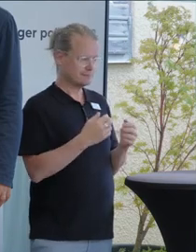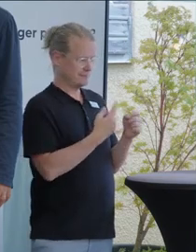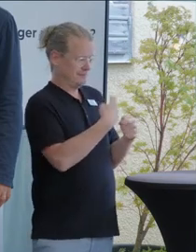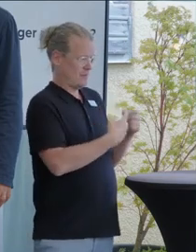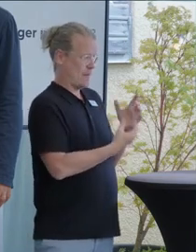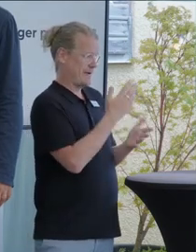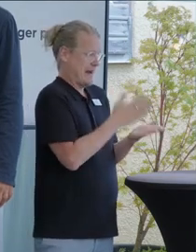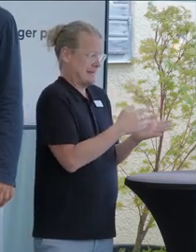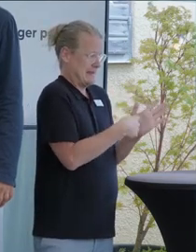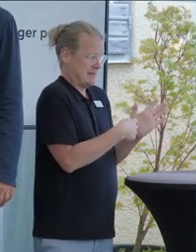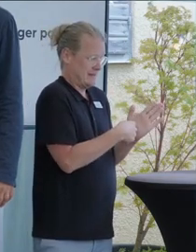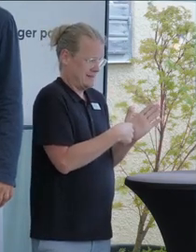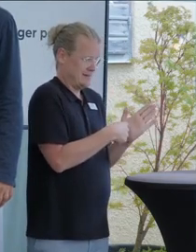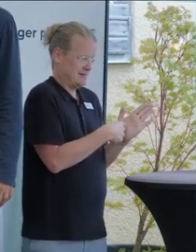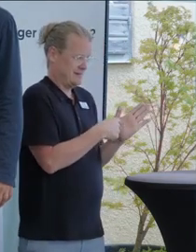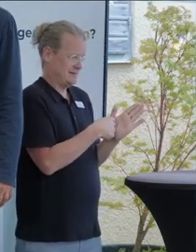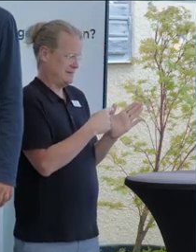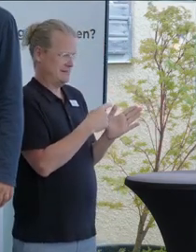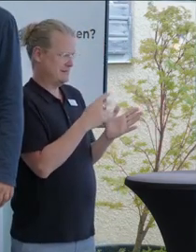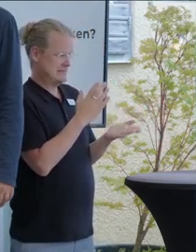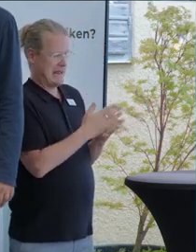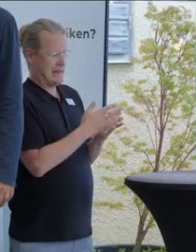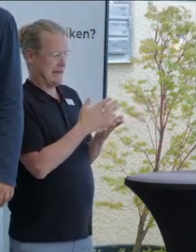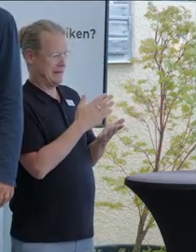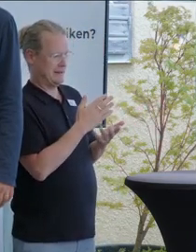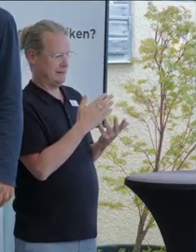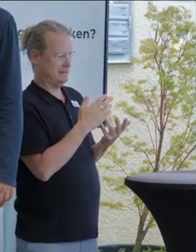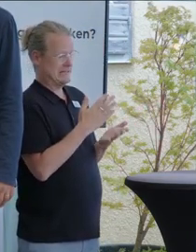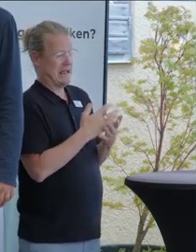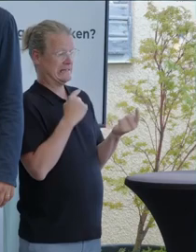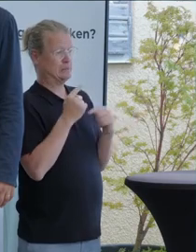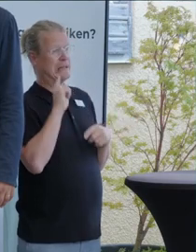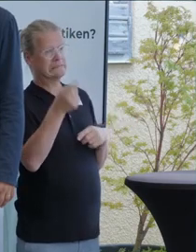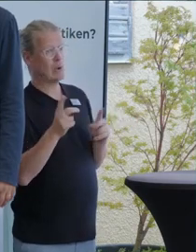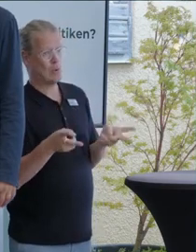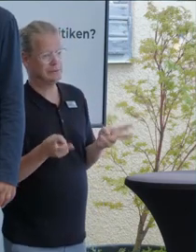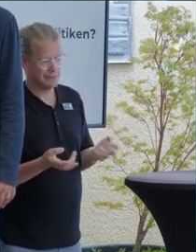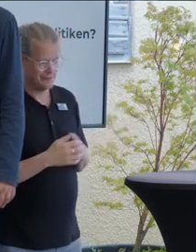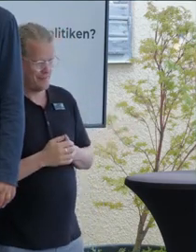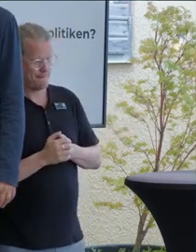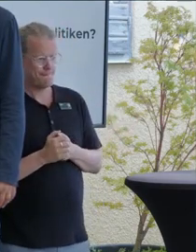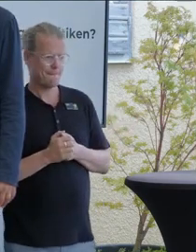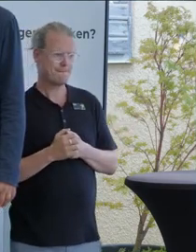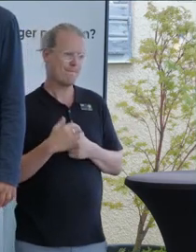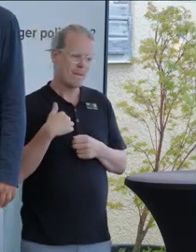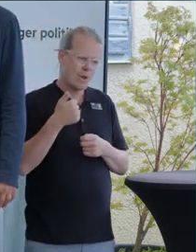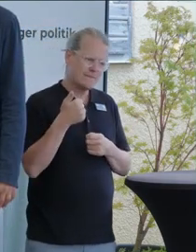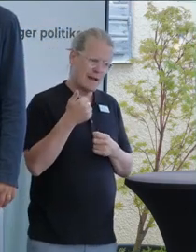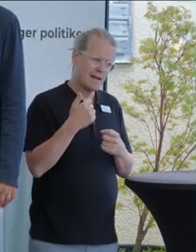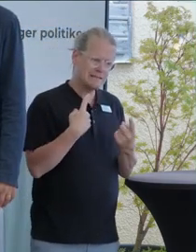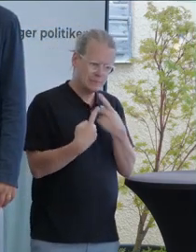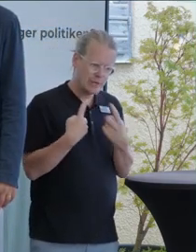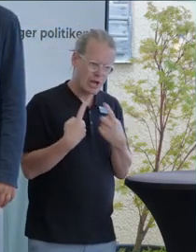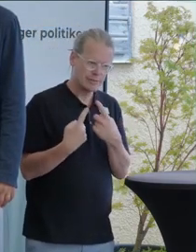på politisk nivå typ nästa år eller något i den stilen. Och där tror jag, alltså, som vi också varit inne på under samtalet, att det